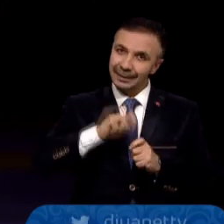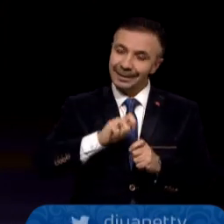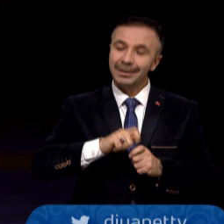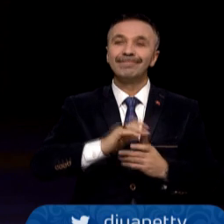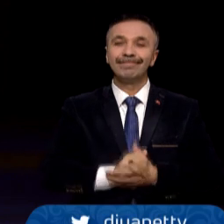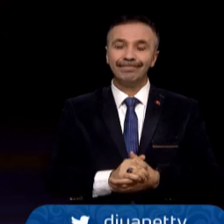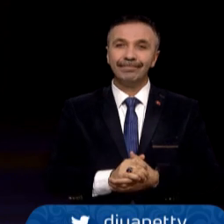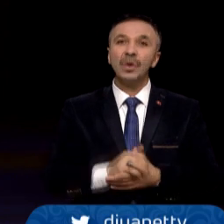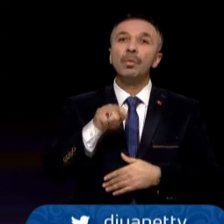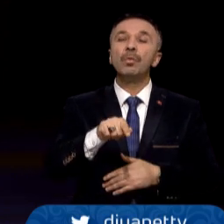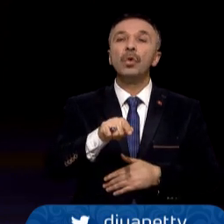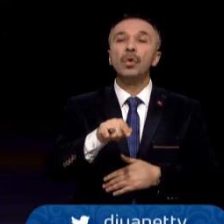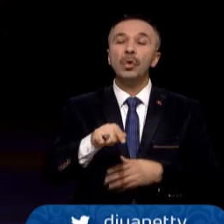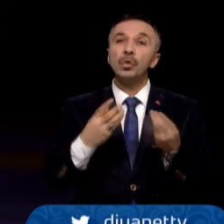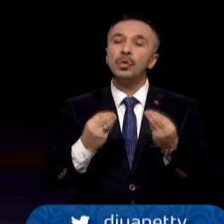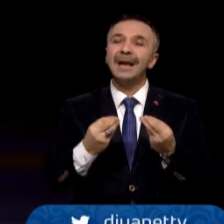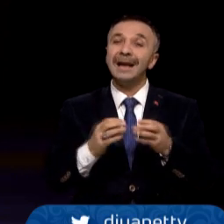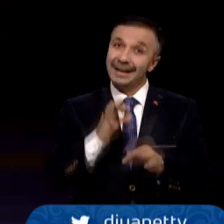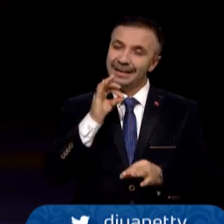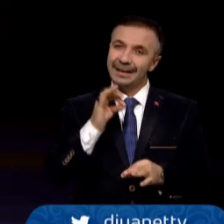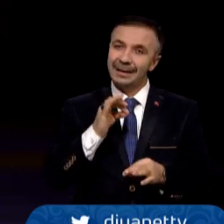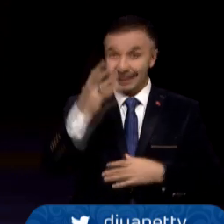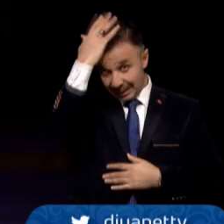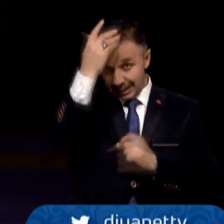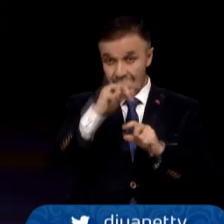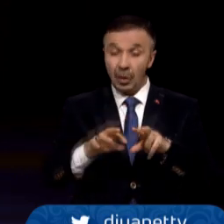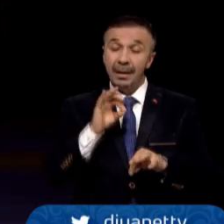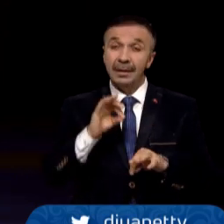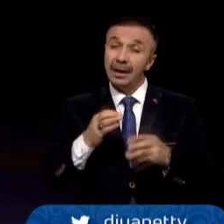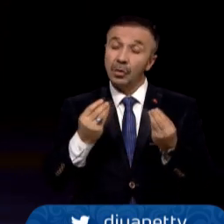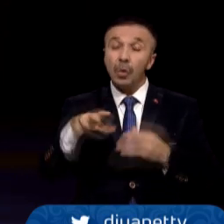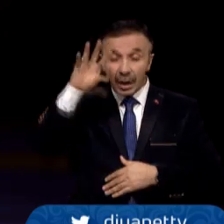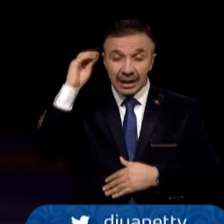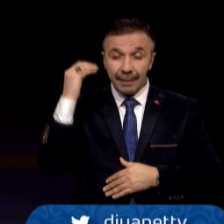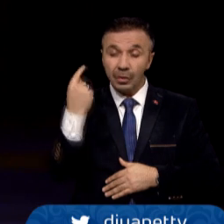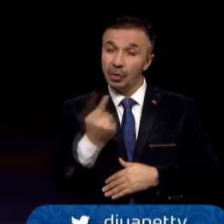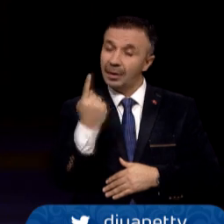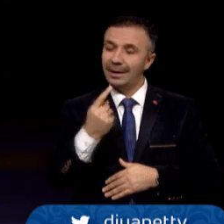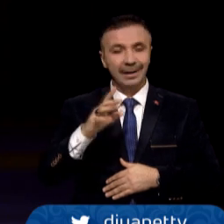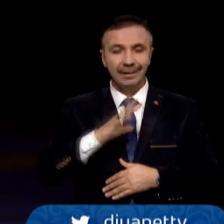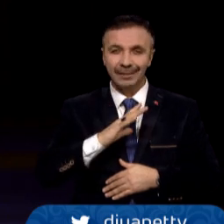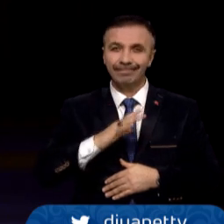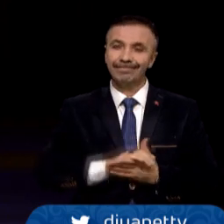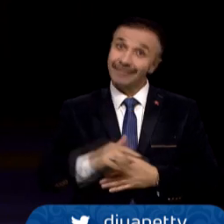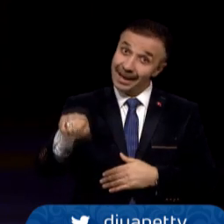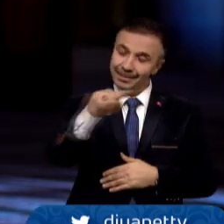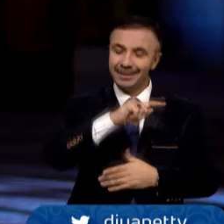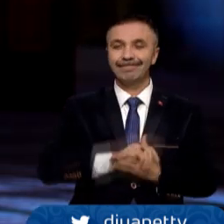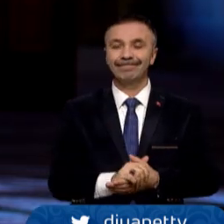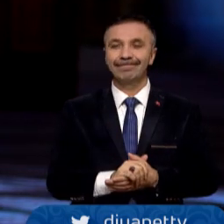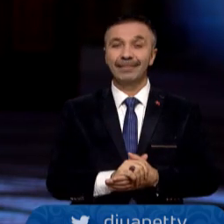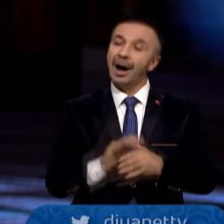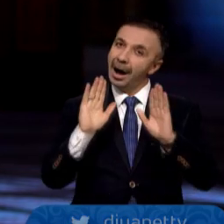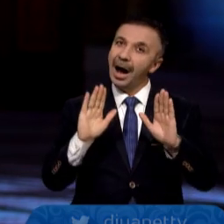yapan Bu Güzel insandan şok öğreneceklerimiz var öğrenecek çok şeylerimiz var